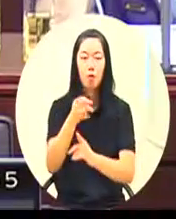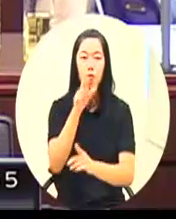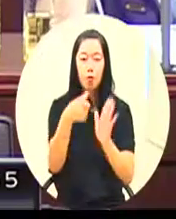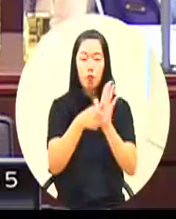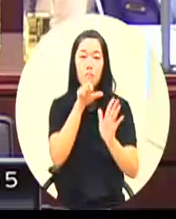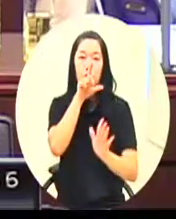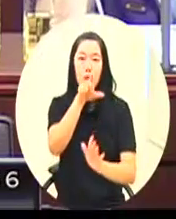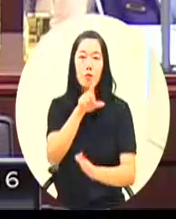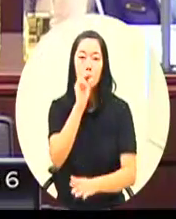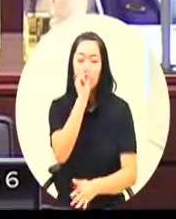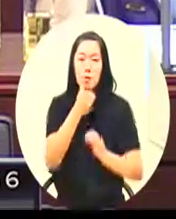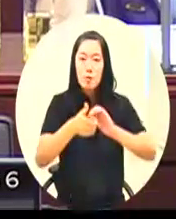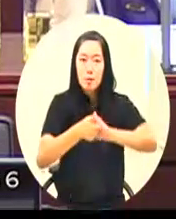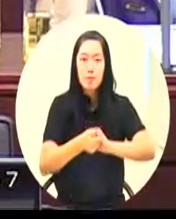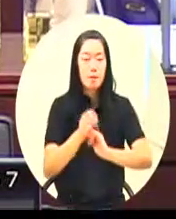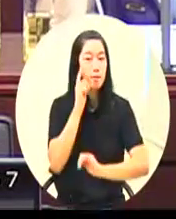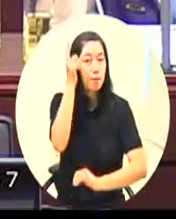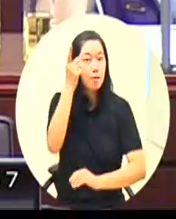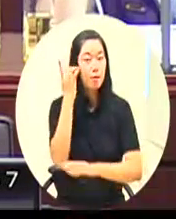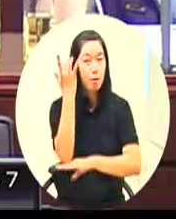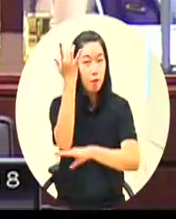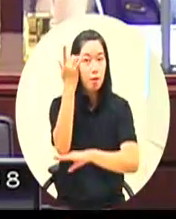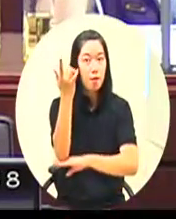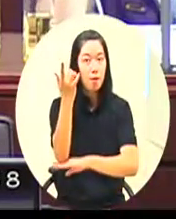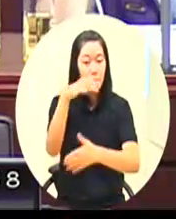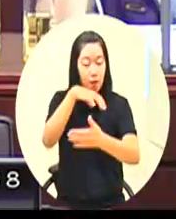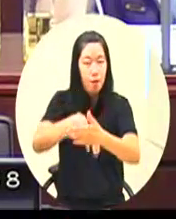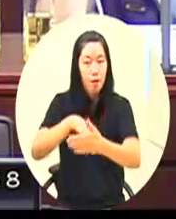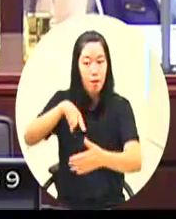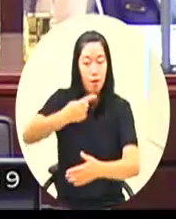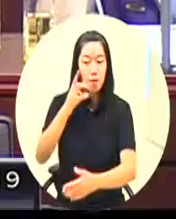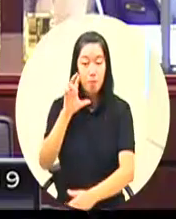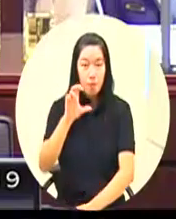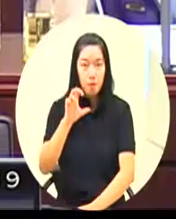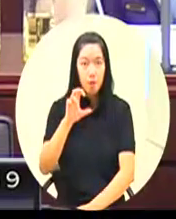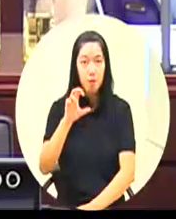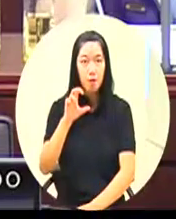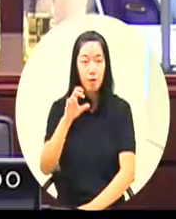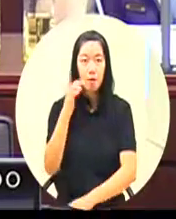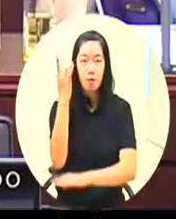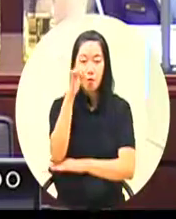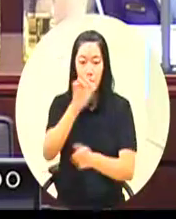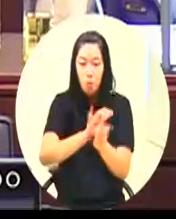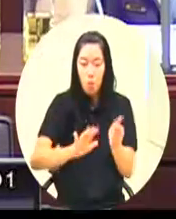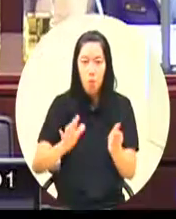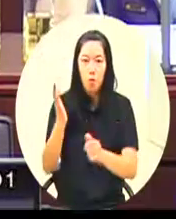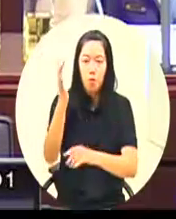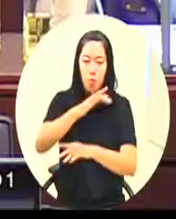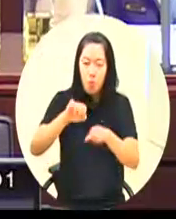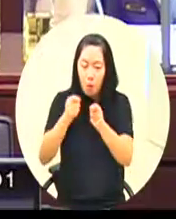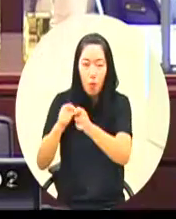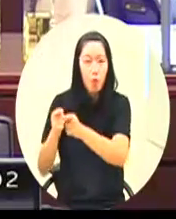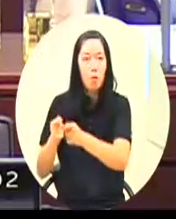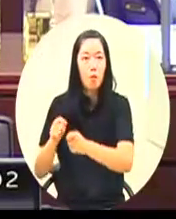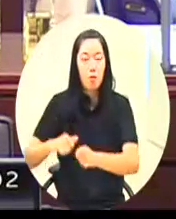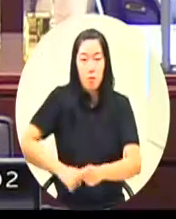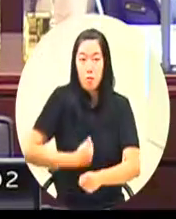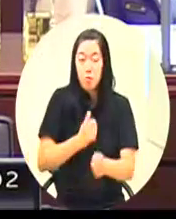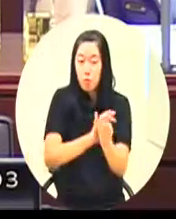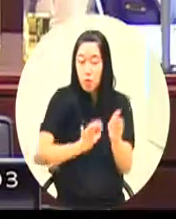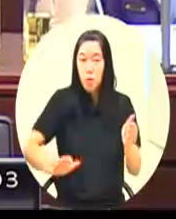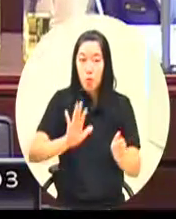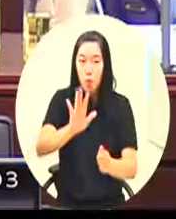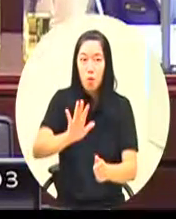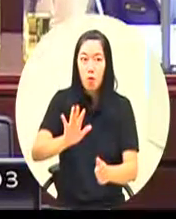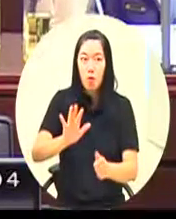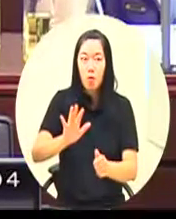纪念树木，那这里头有147棵受到影响，没有受到影响，真的受到影响的其实只